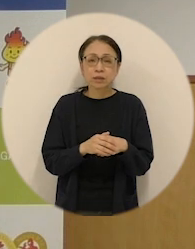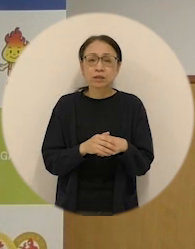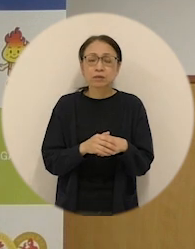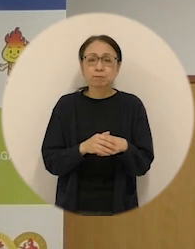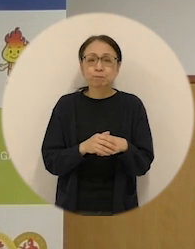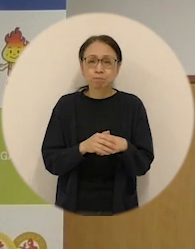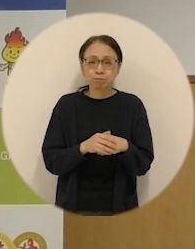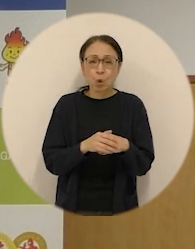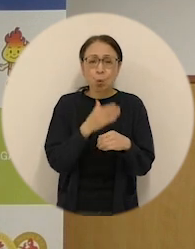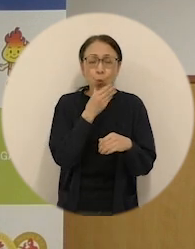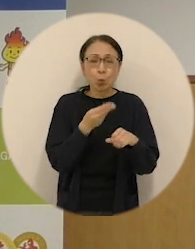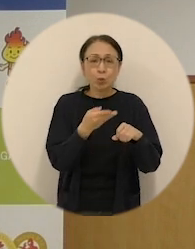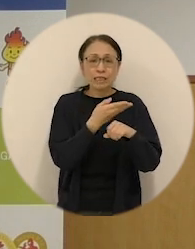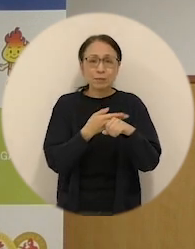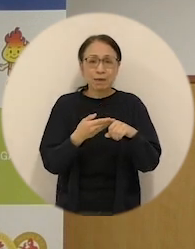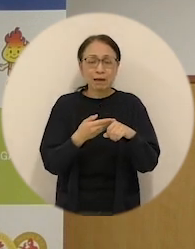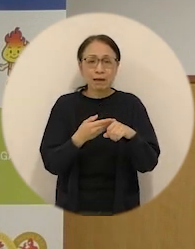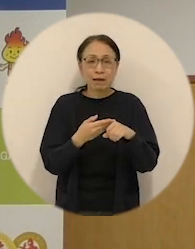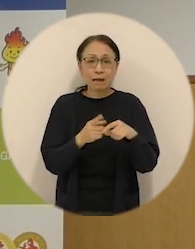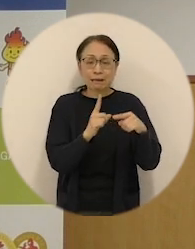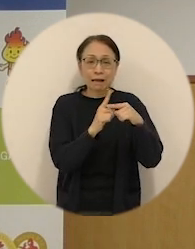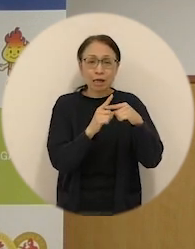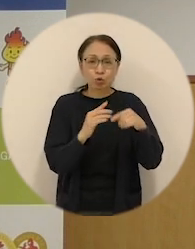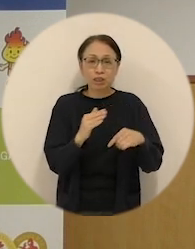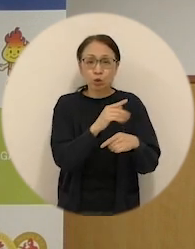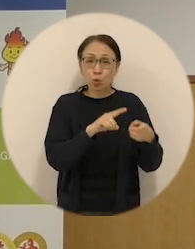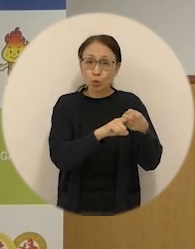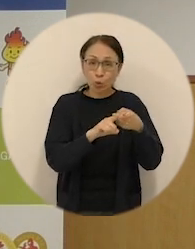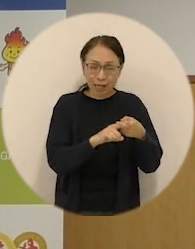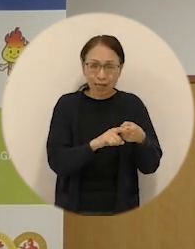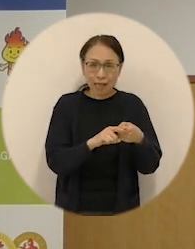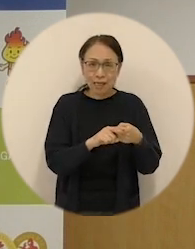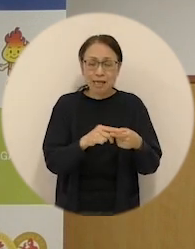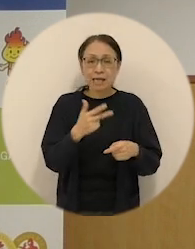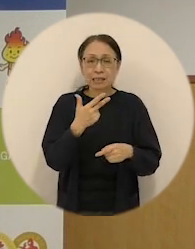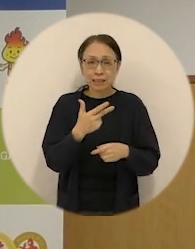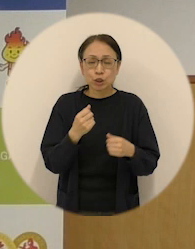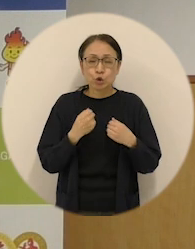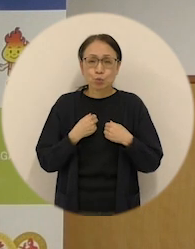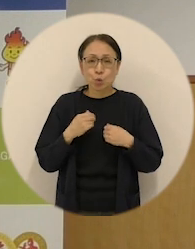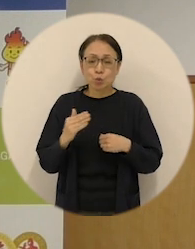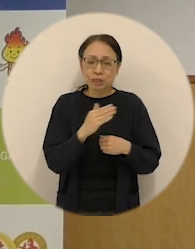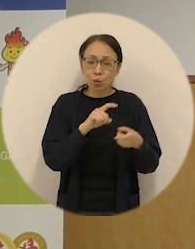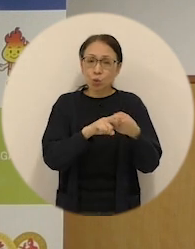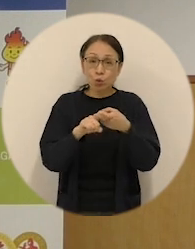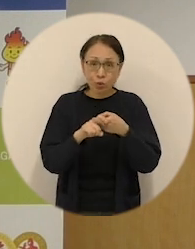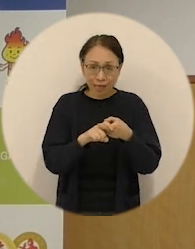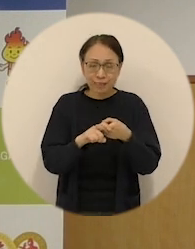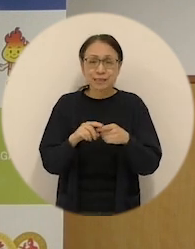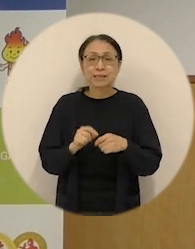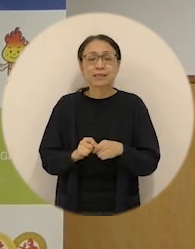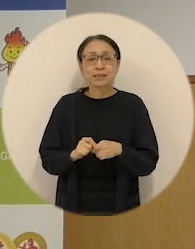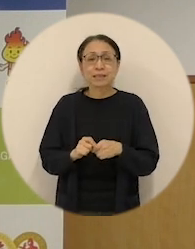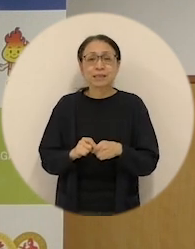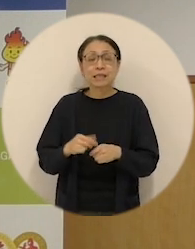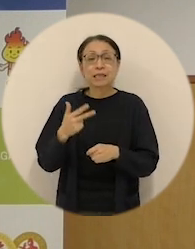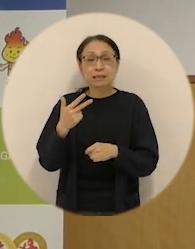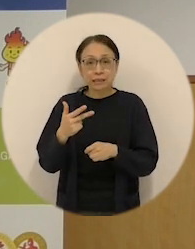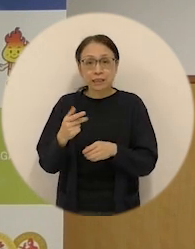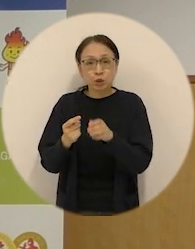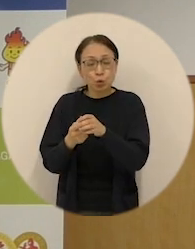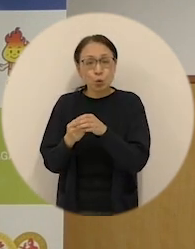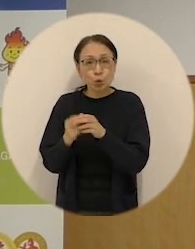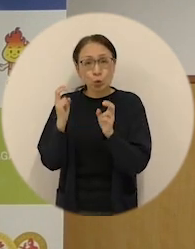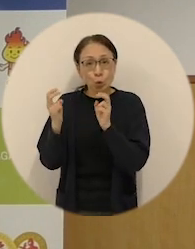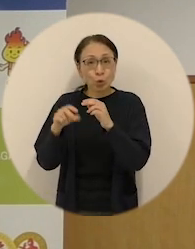であります福島科学振興協会須賀川市スポーツ振興協会、須賀川市農業